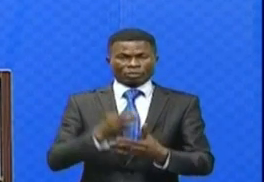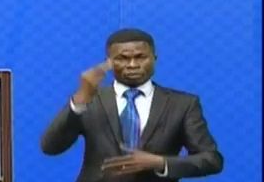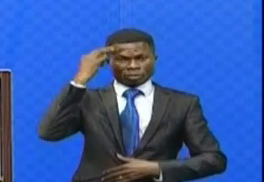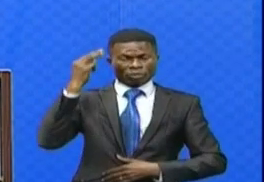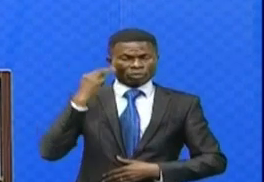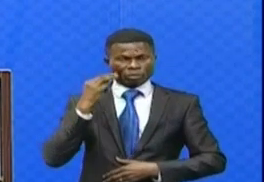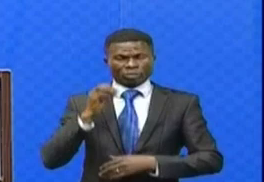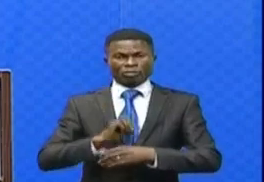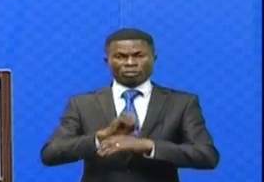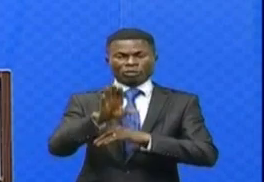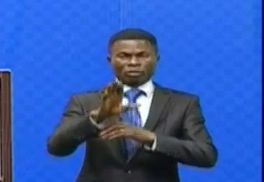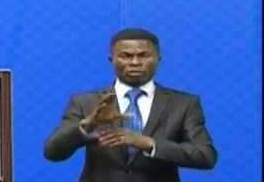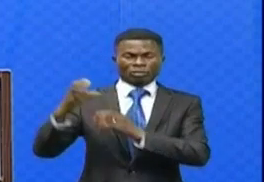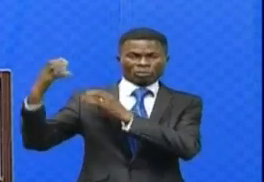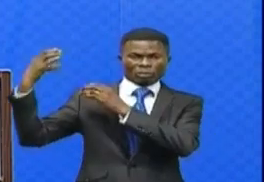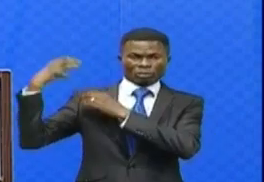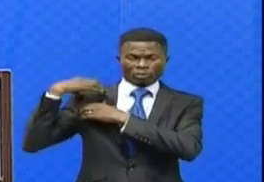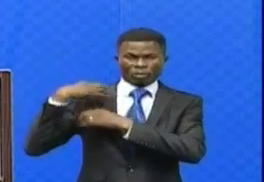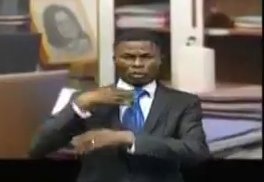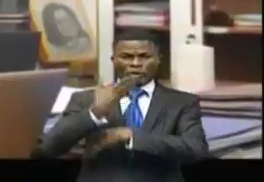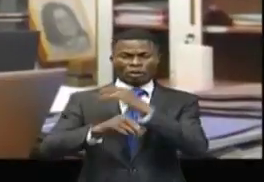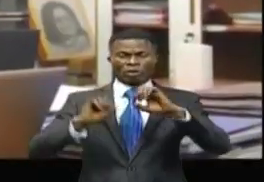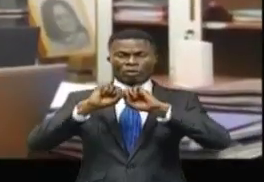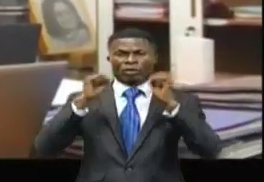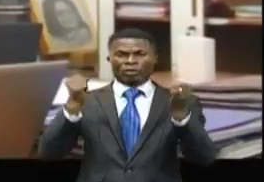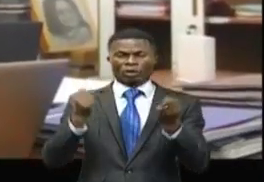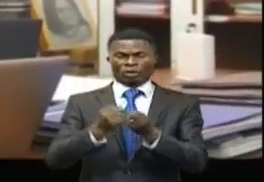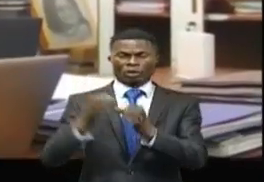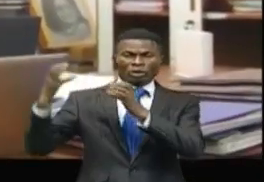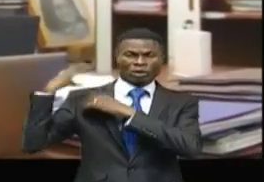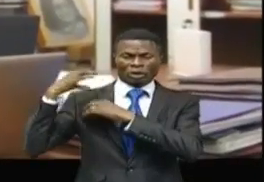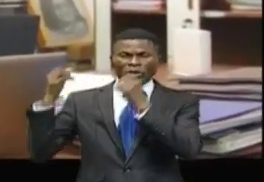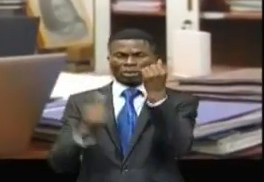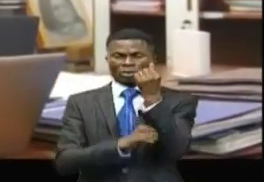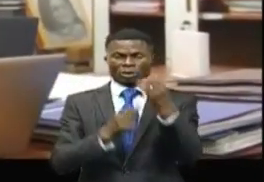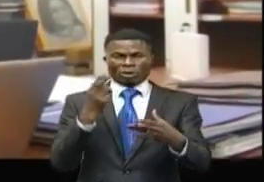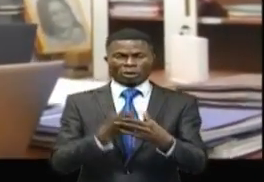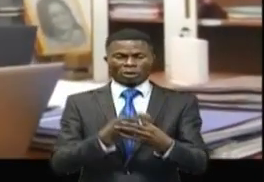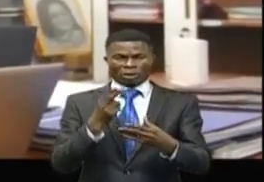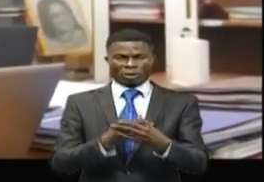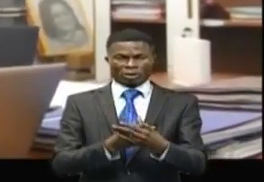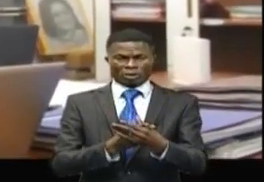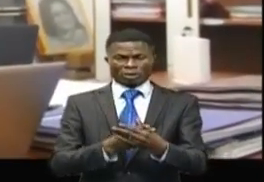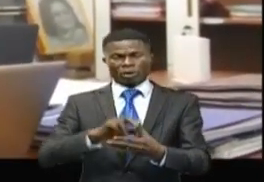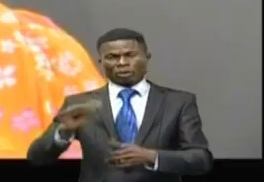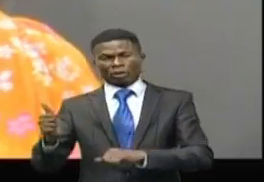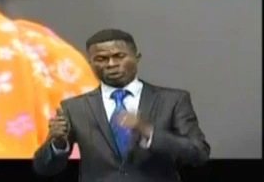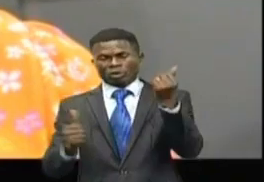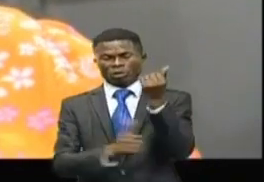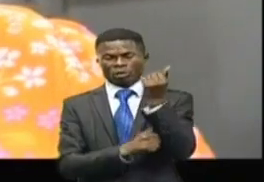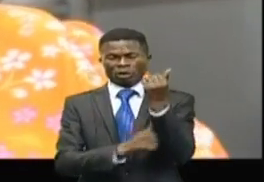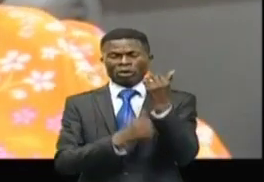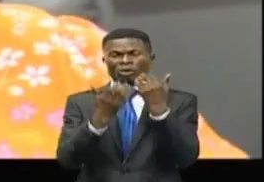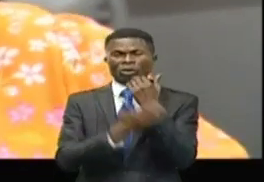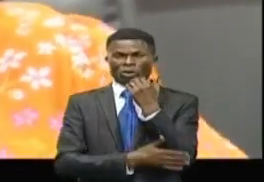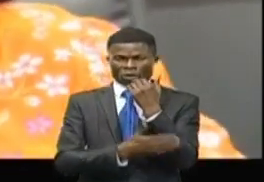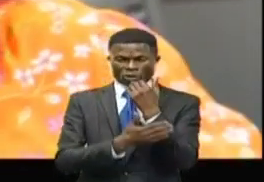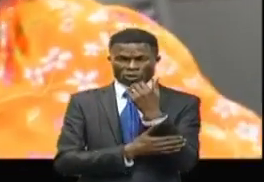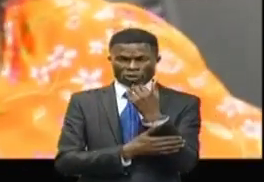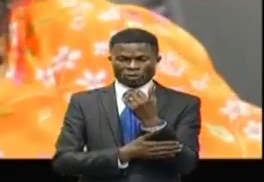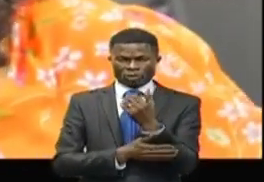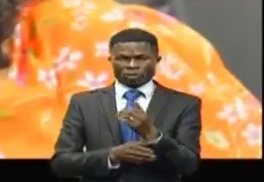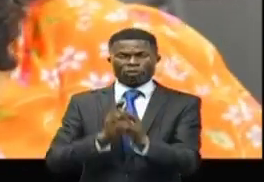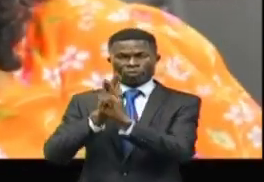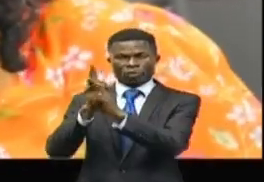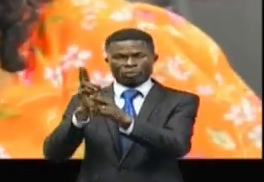déléguée auprès du ministre des affaires sociales chargé des personnes vivant avec handicap et autres personnes vulnérables a présenté au